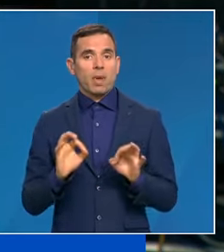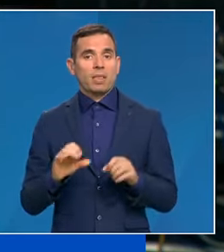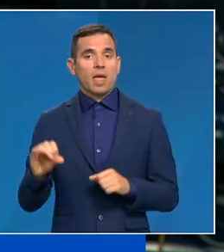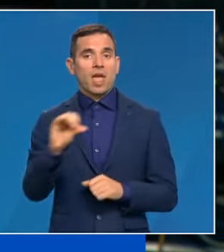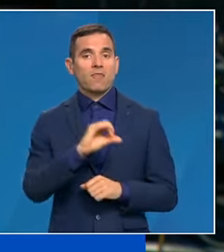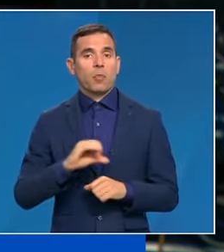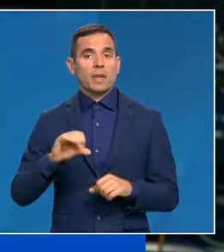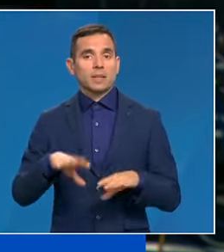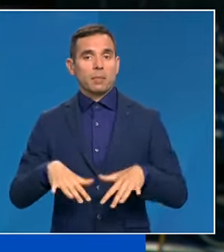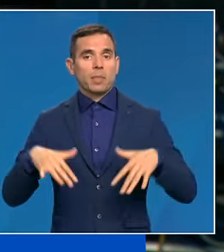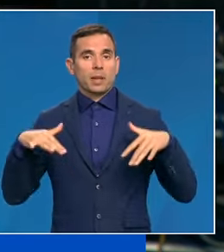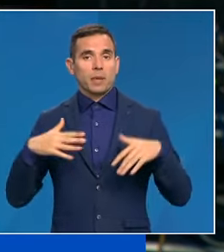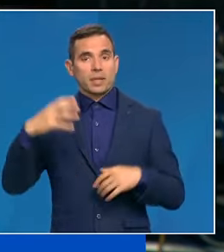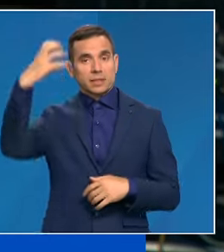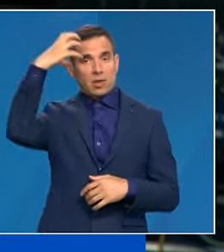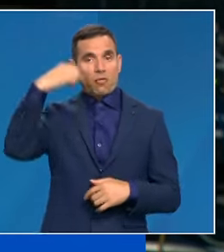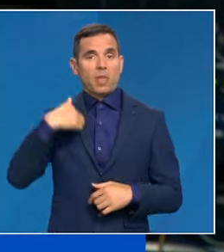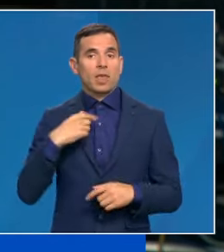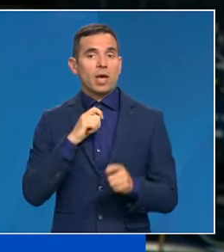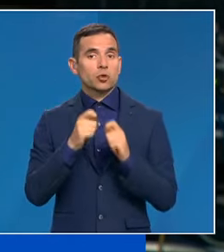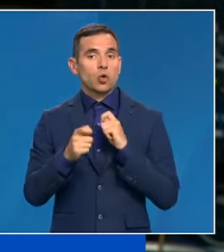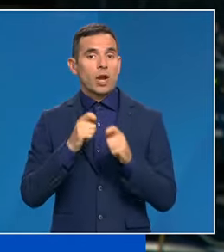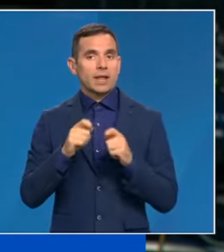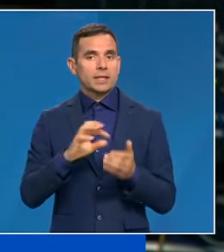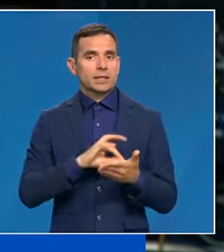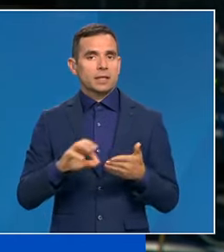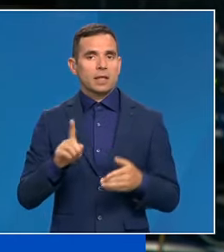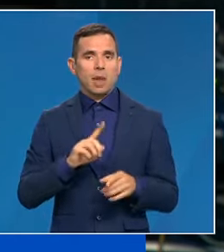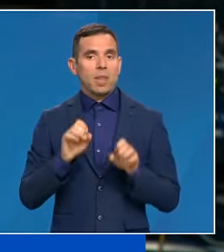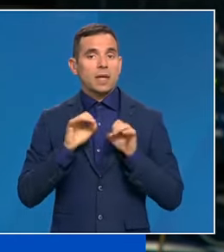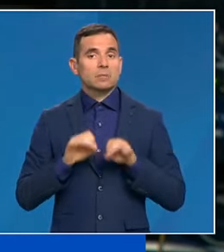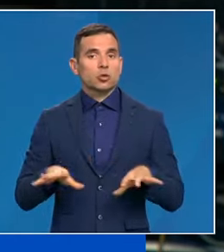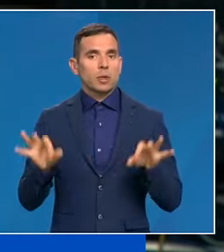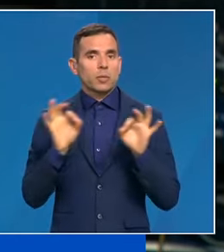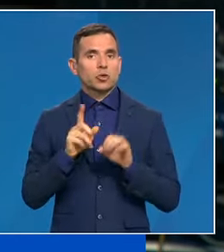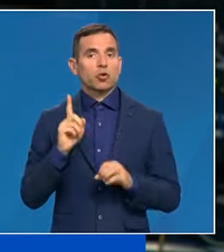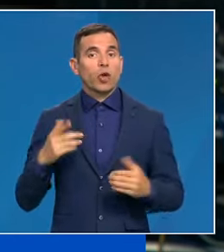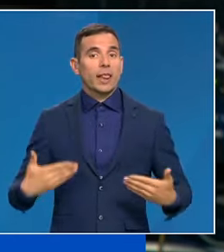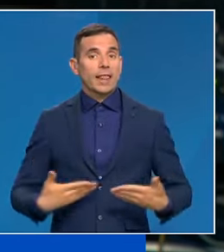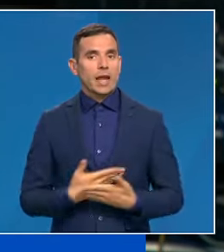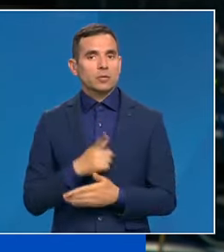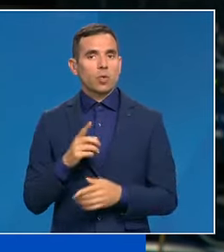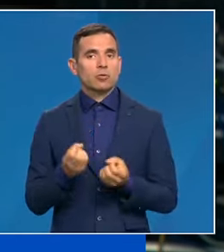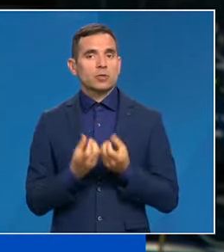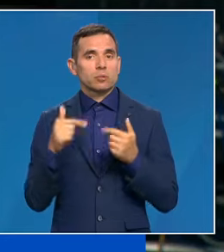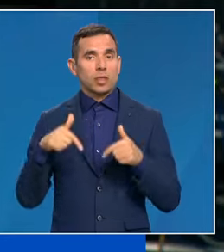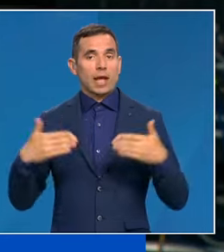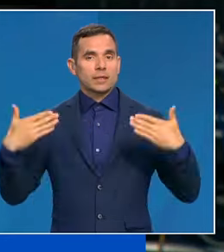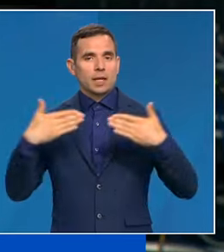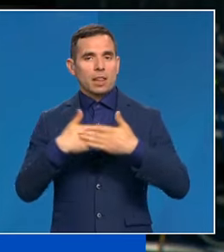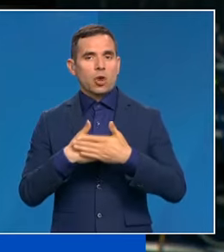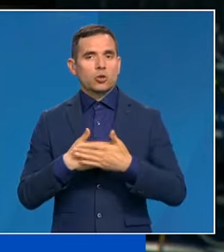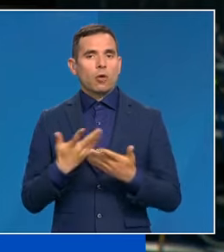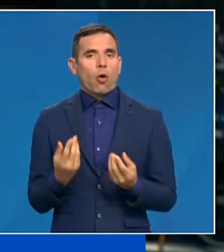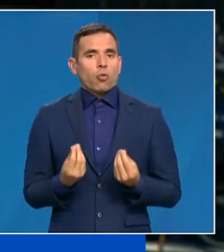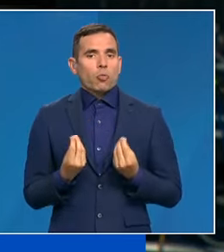Европейския парламент царуваме ние журналистите и бъдете сигурни, че няма да изпуснем нищо интересно, което ще се случи тази нощ. Но всъщност, доколко комфортно